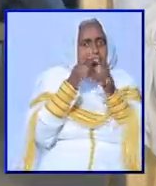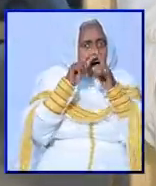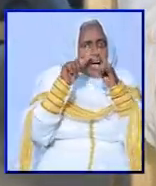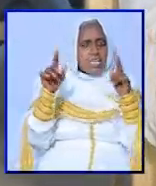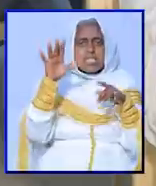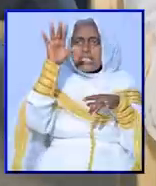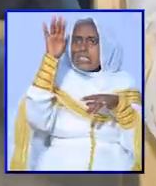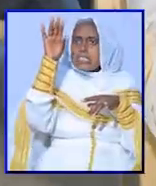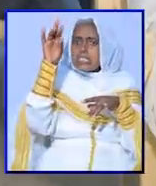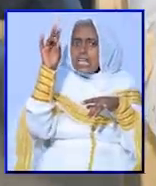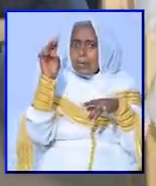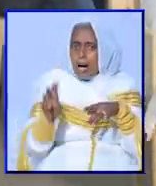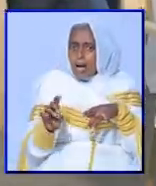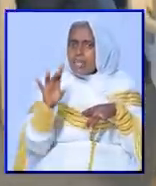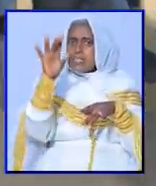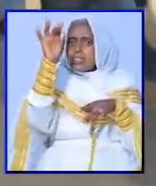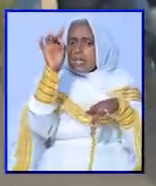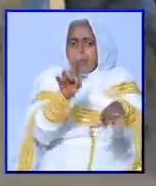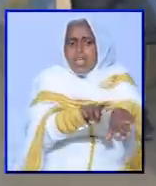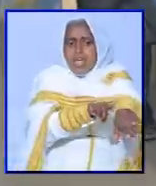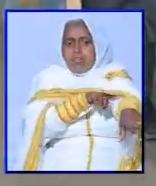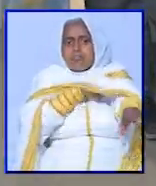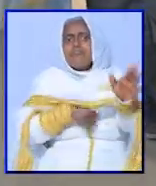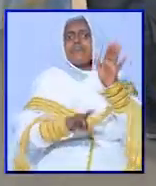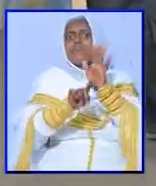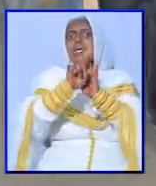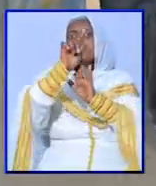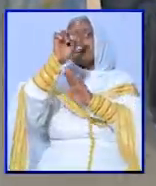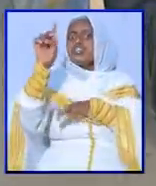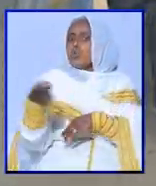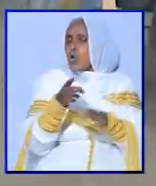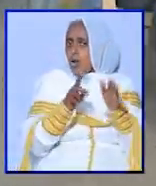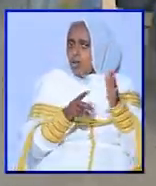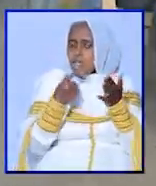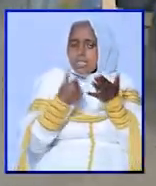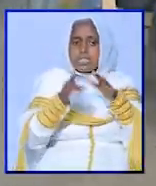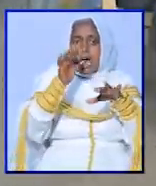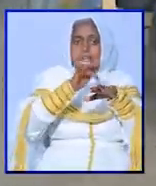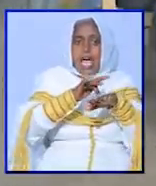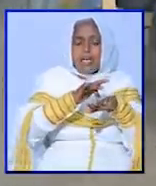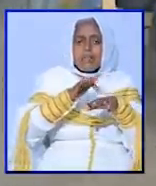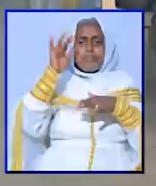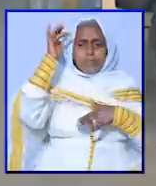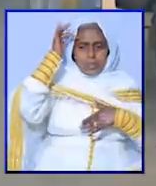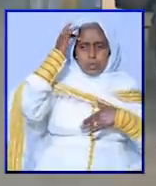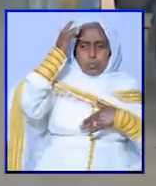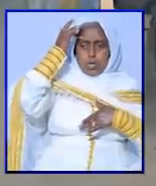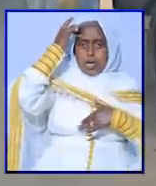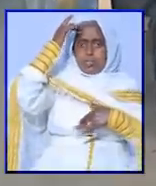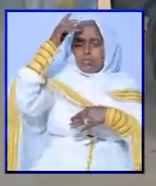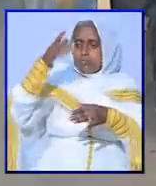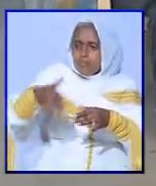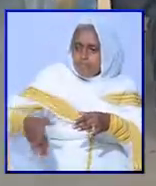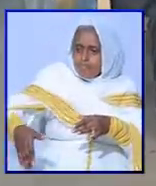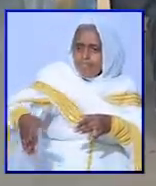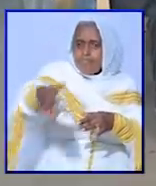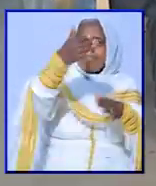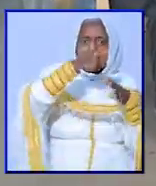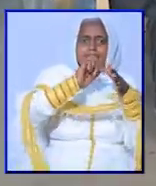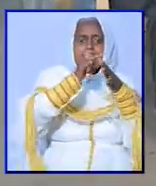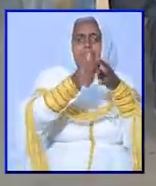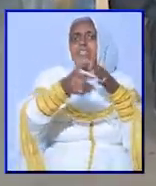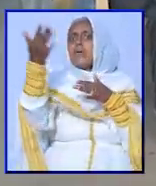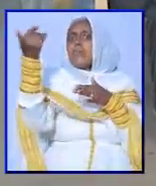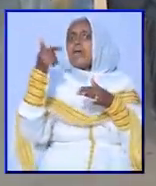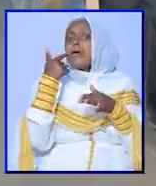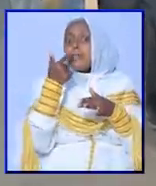ማታ ግን 70-80 ክንድ ይረዝማል ቁመታችን እዛ ላይ ድውያንን አምጥቶ መደርደር ነው የነበረው በነ ቅዱስ